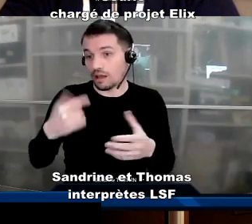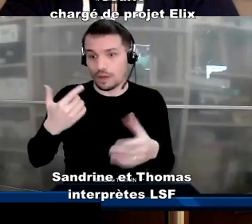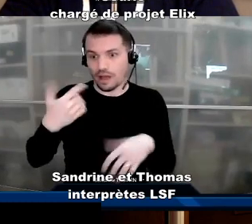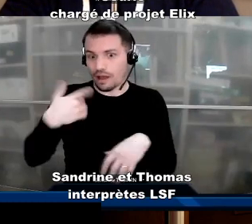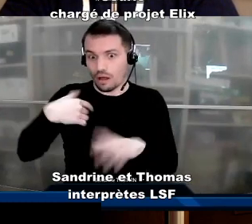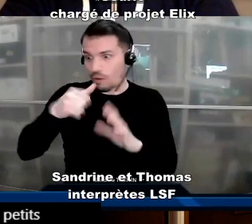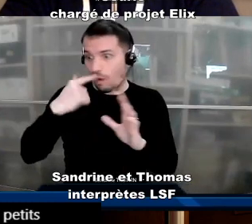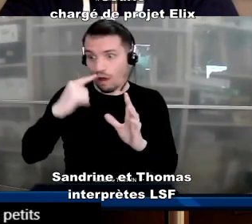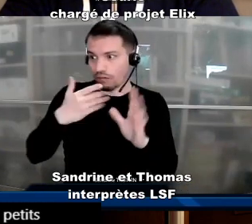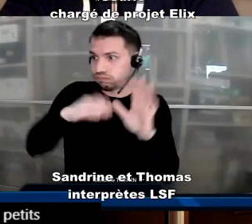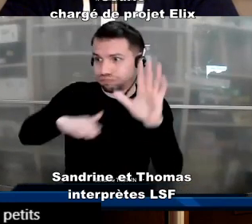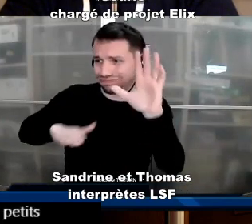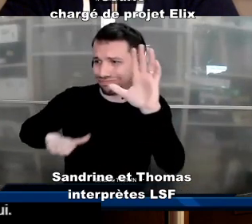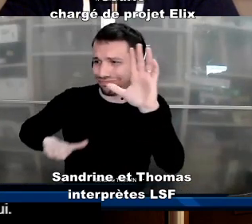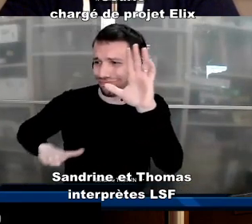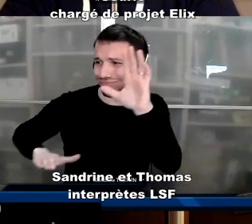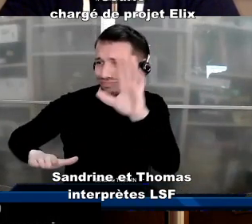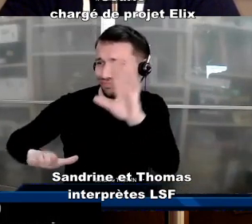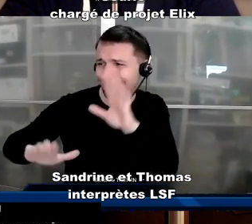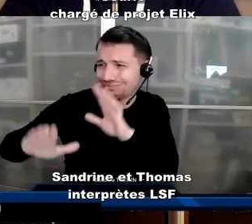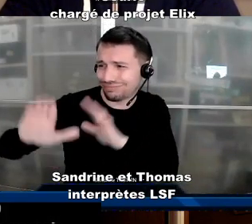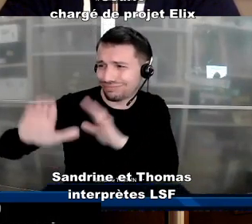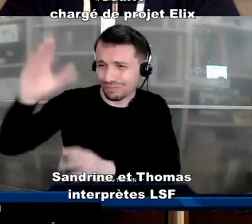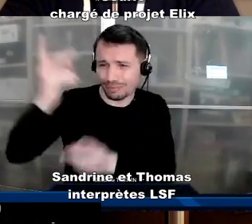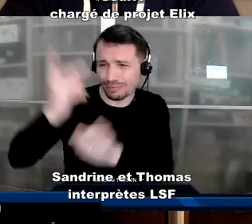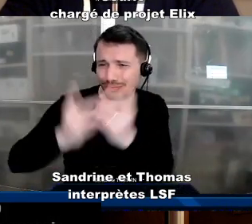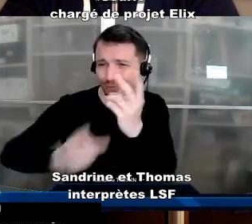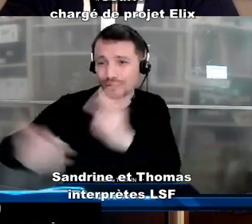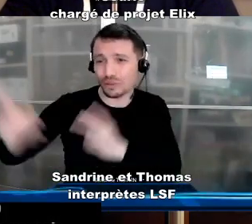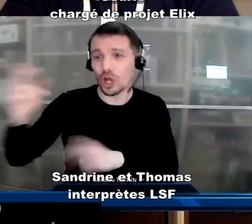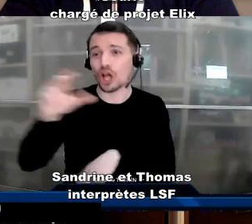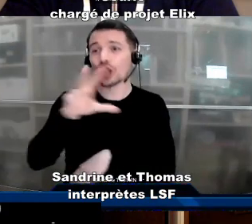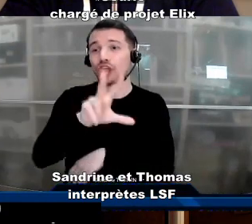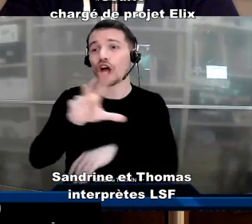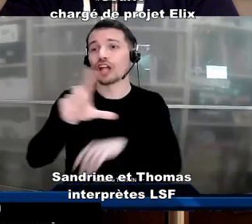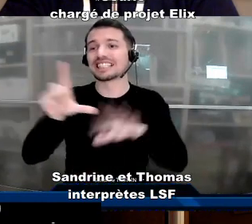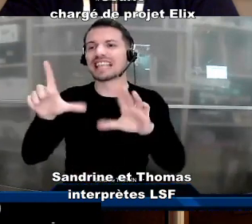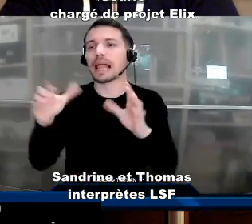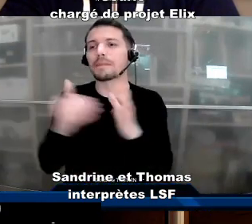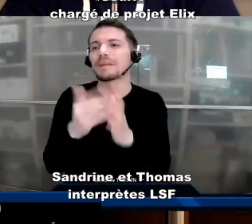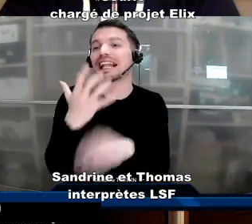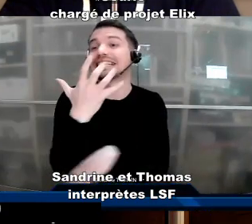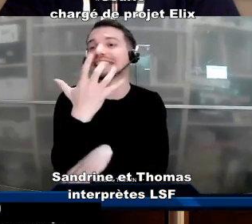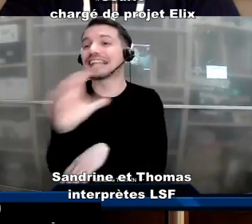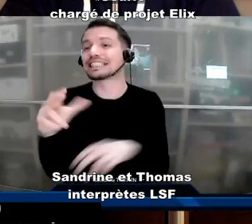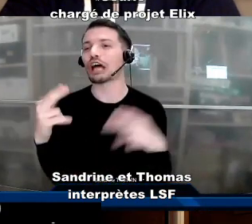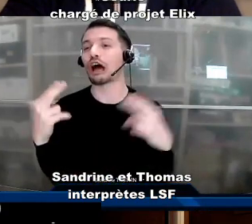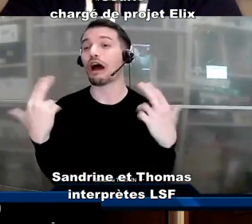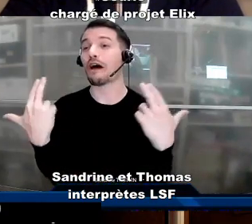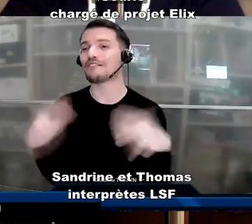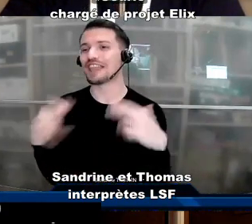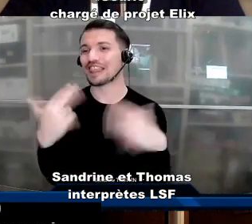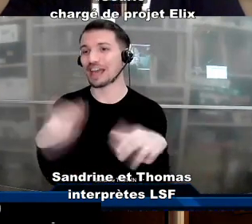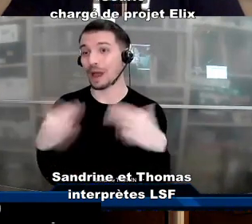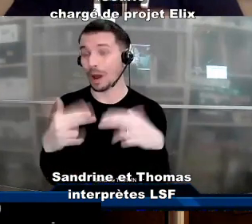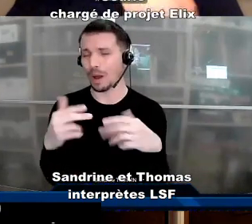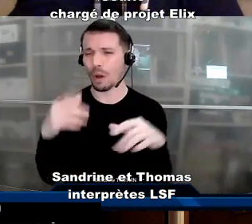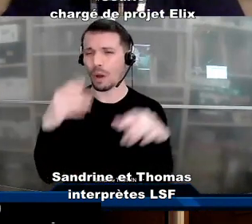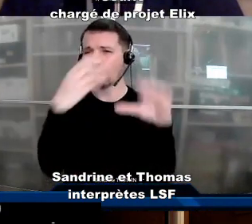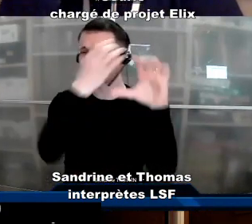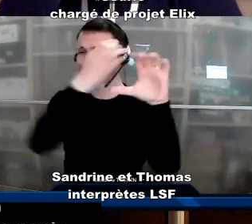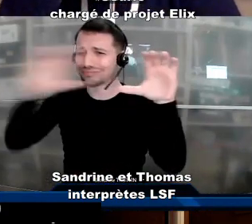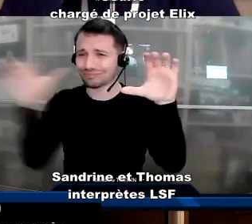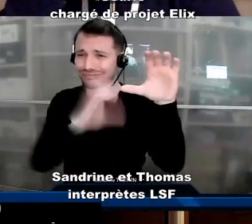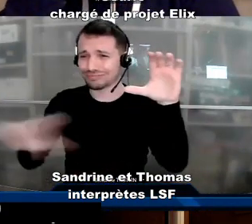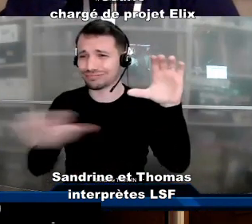mois. Aujourd'hui, on a 37 500 vidéos. Voilà, je vous donne un chiffre précis, hein, 37 500 vidéos de signes et de définitions